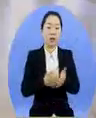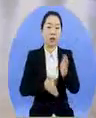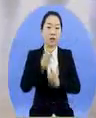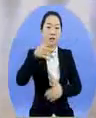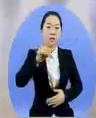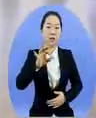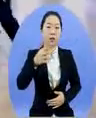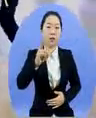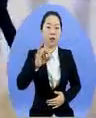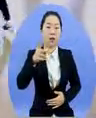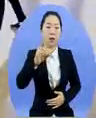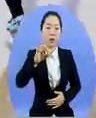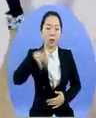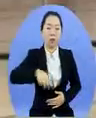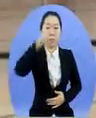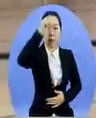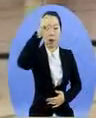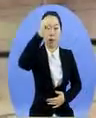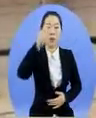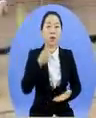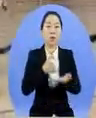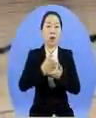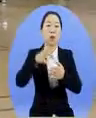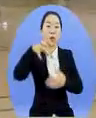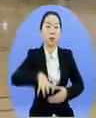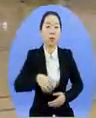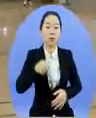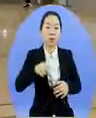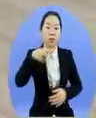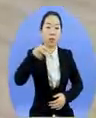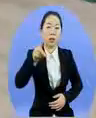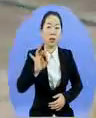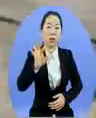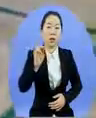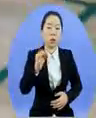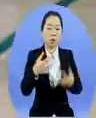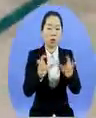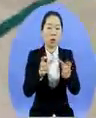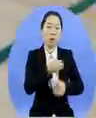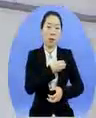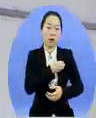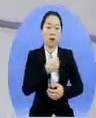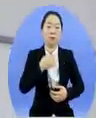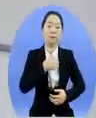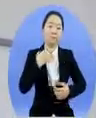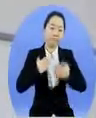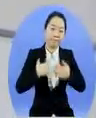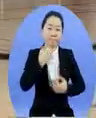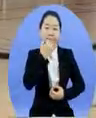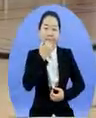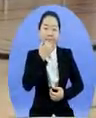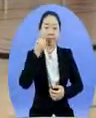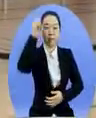천안시 청담동에 위치한 배드민턴 전용고장입니다. 이곳에서 쌍용클럽 회원들이 웃음꽃을 피우며 배드민턴에